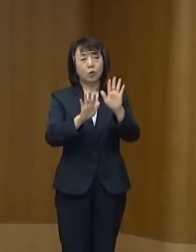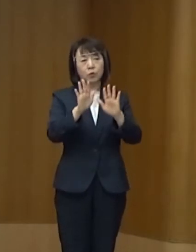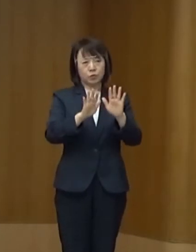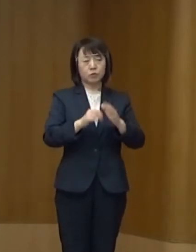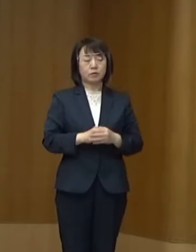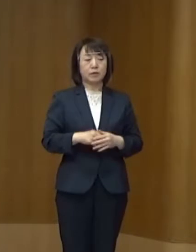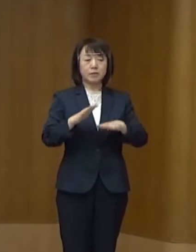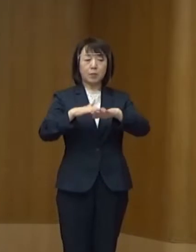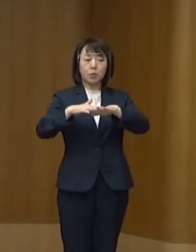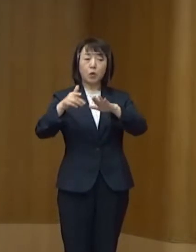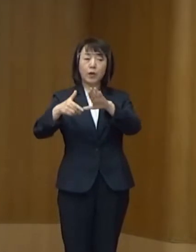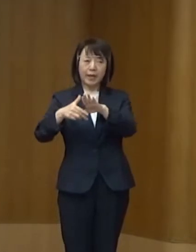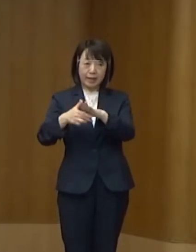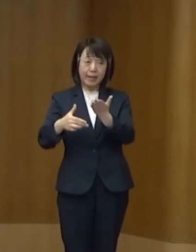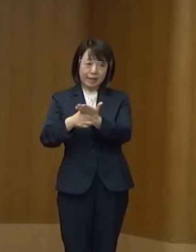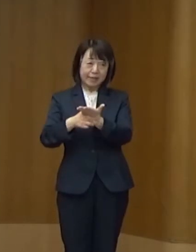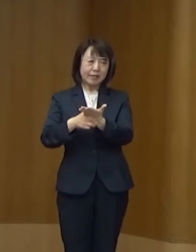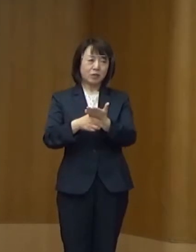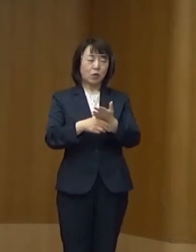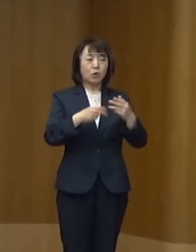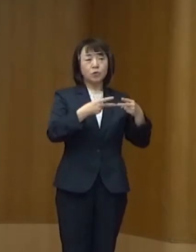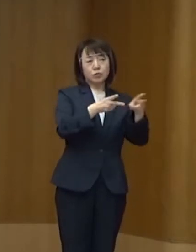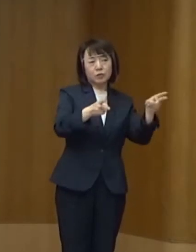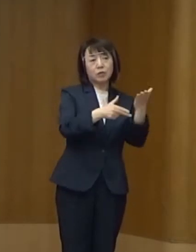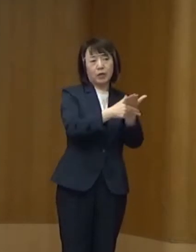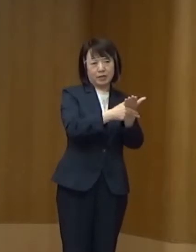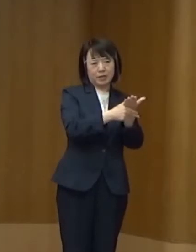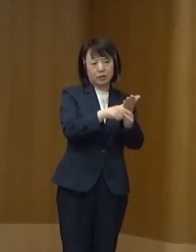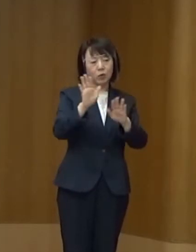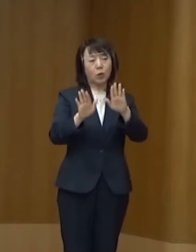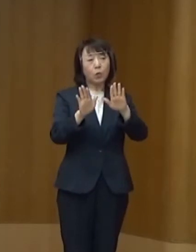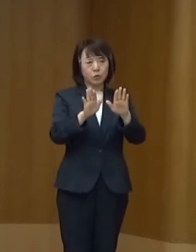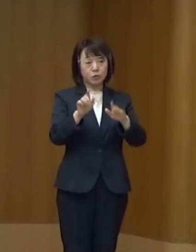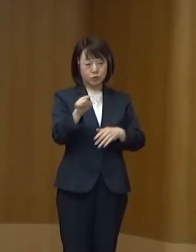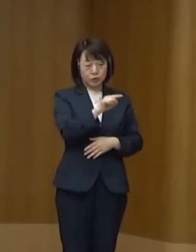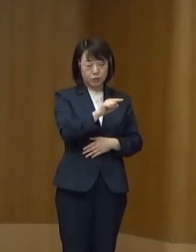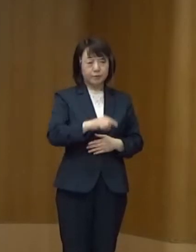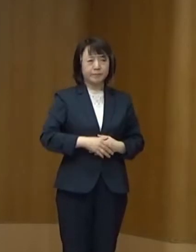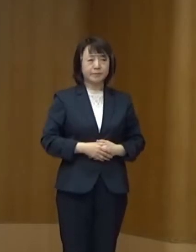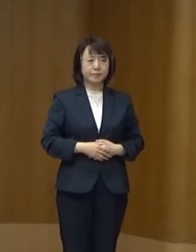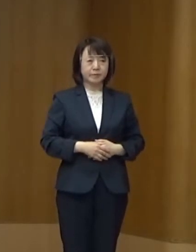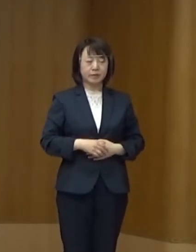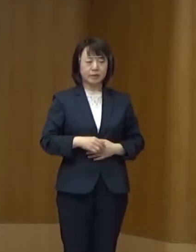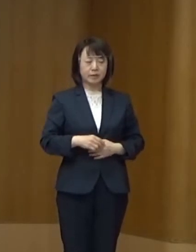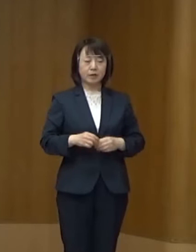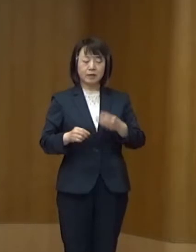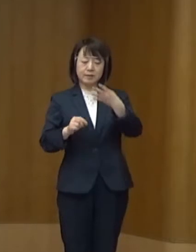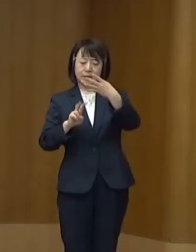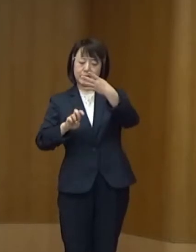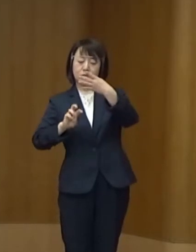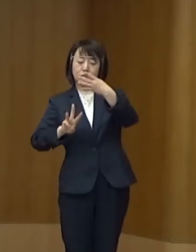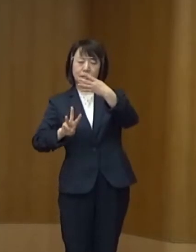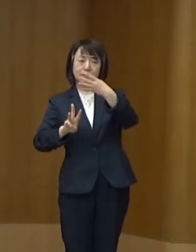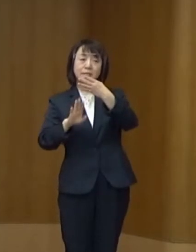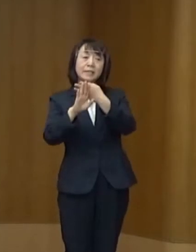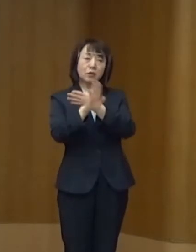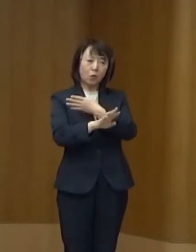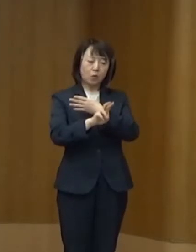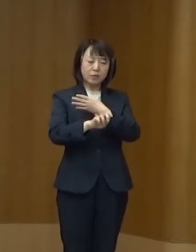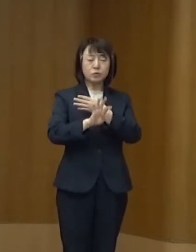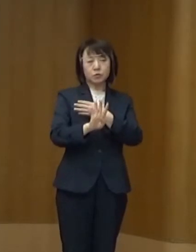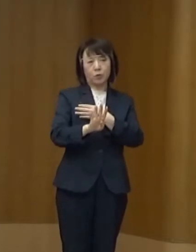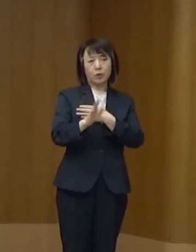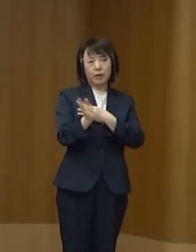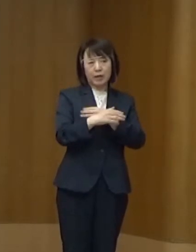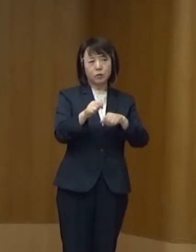札幌駅とすすきの駅での人出について見ていきたいと思います。23日以降、24日から特別